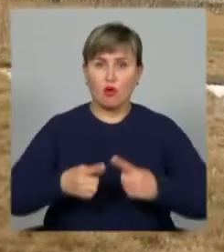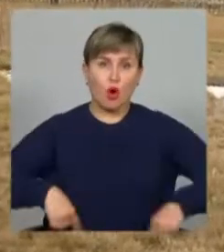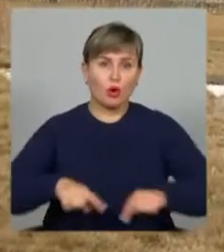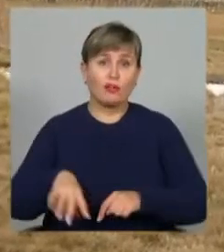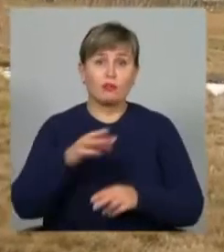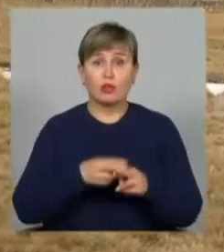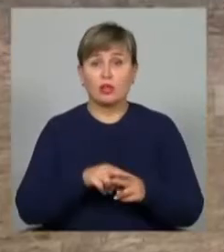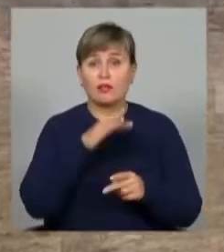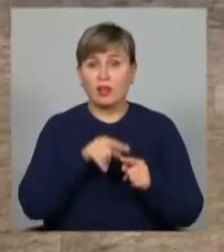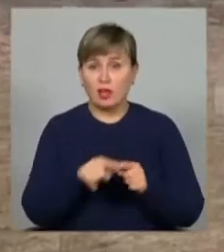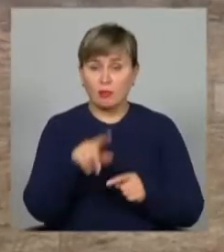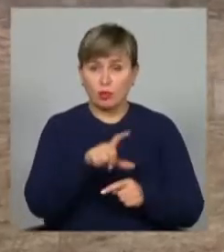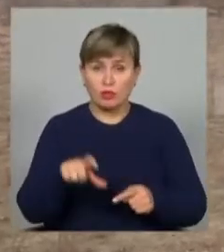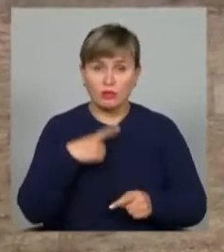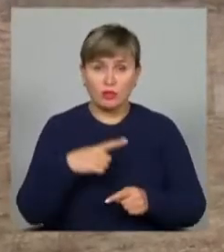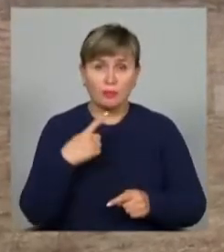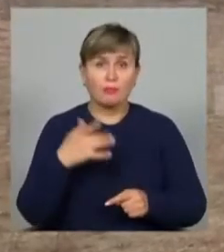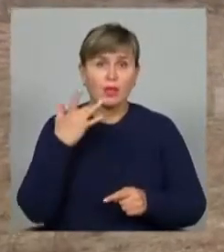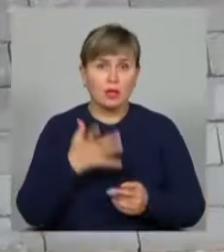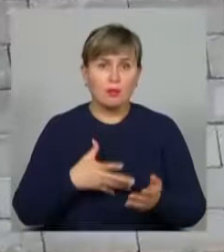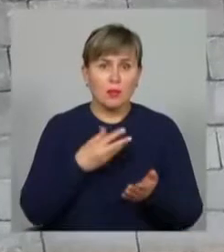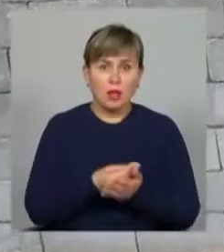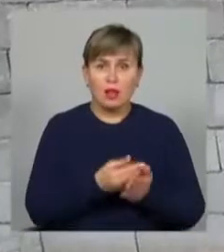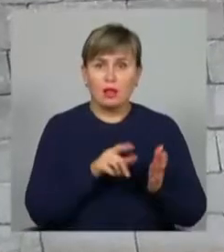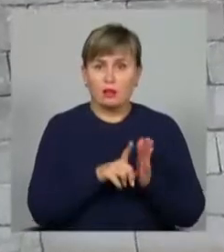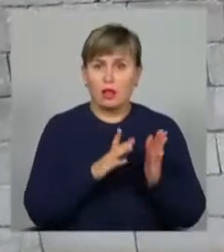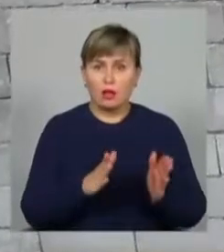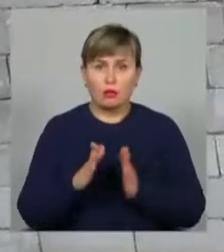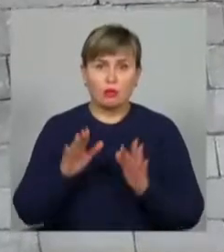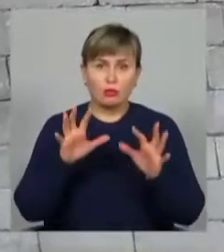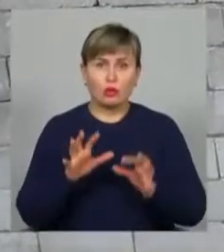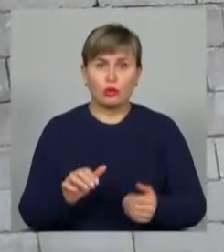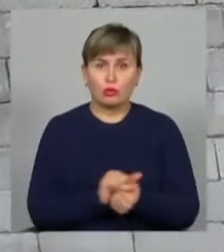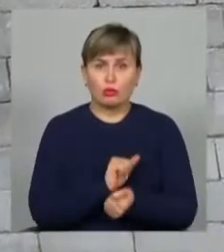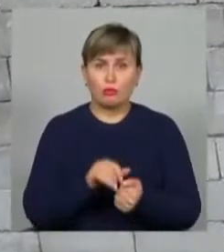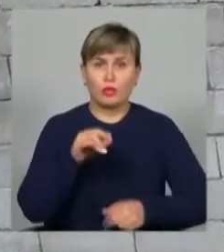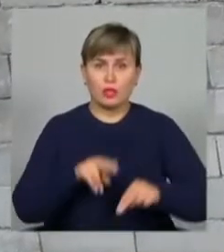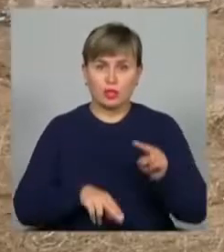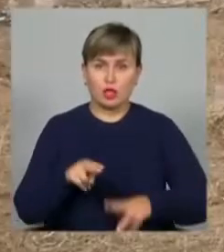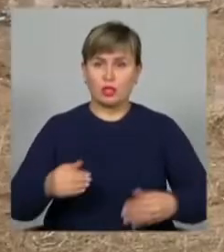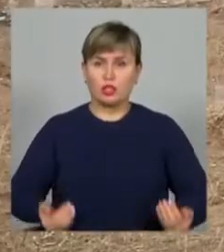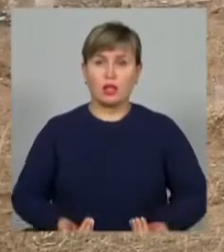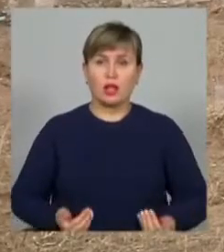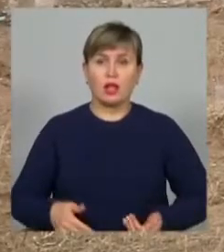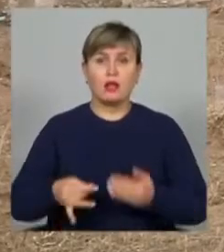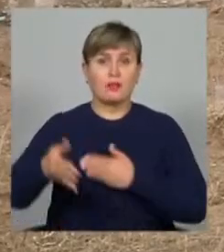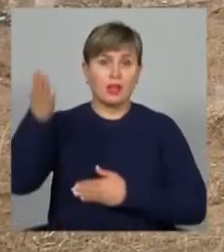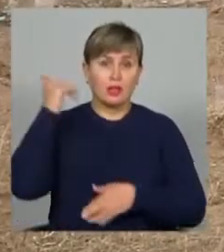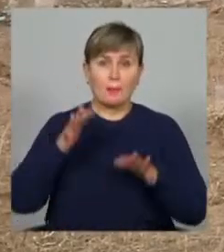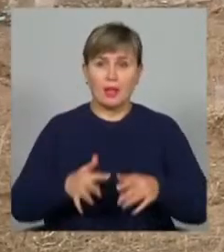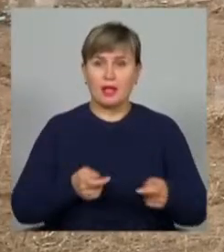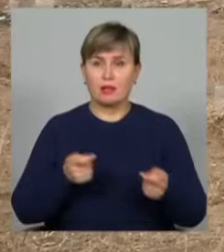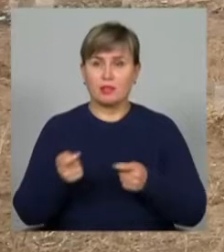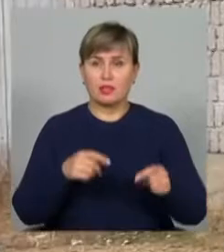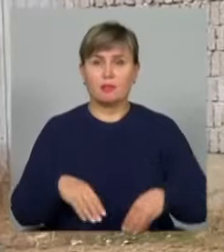это время, уверяют люди, они исправно платили налоги, узаконили документы и на строительство жилья. Всего тогда местная